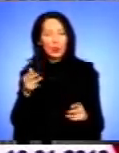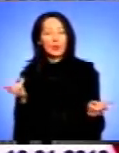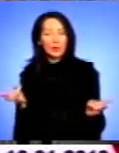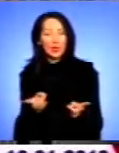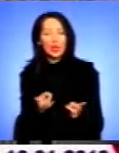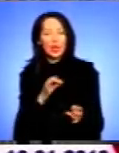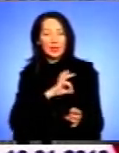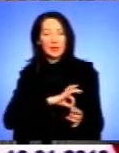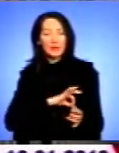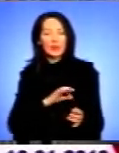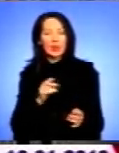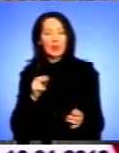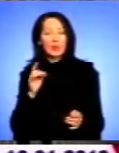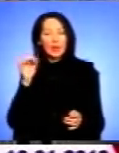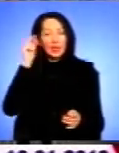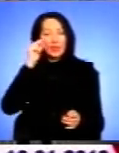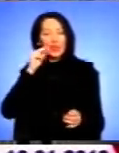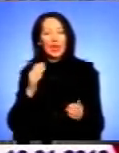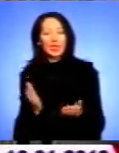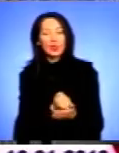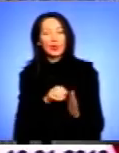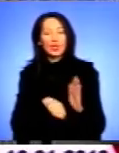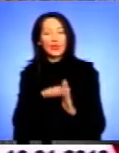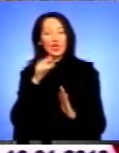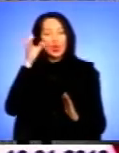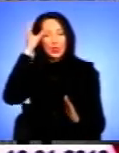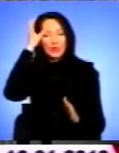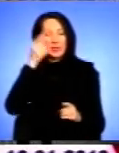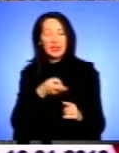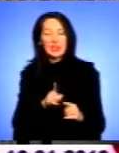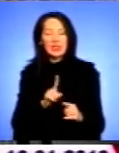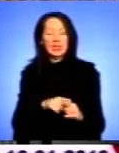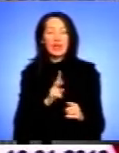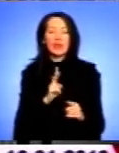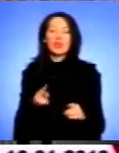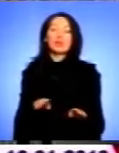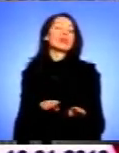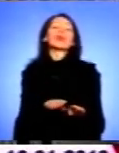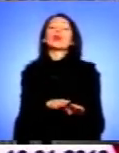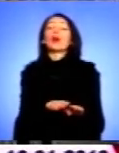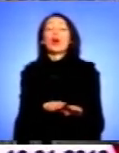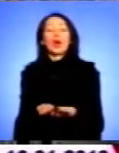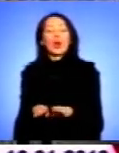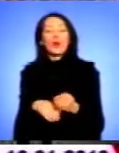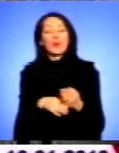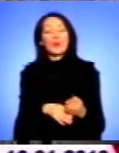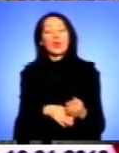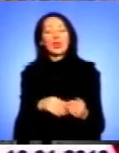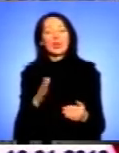пригодяться при навчанні, при здобутті вищої освіти. Це в якійсь мірі нівелює залежність